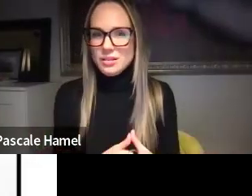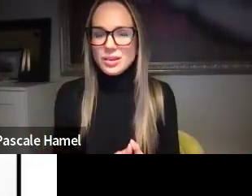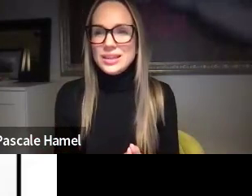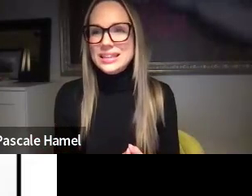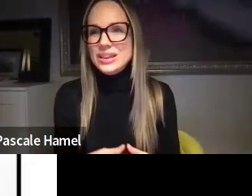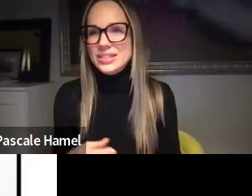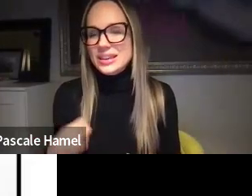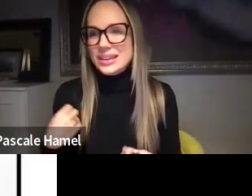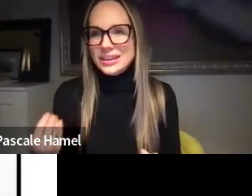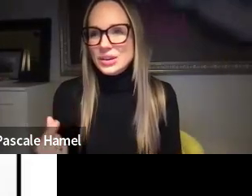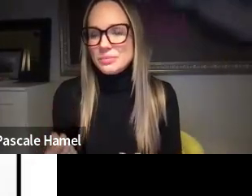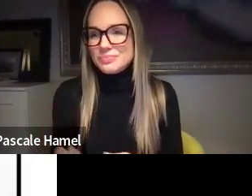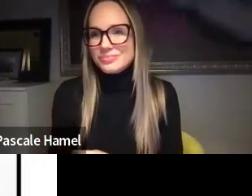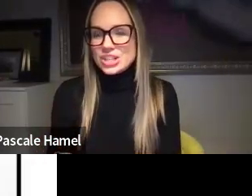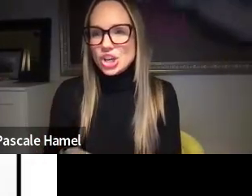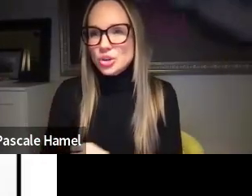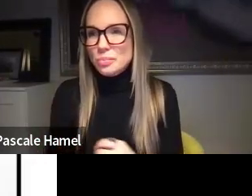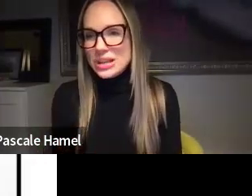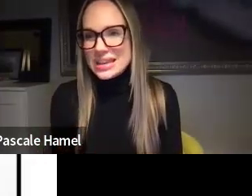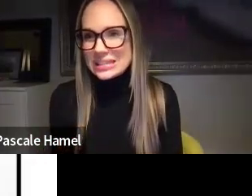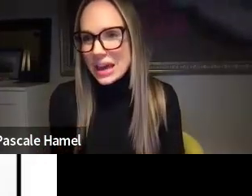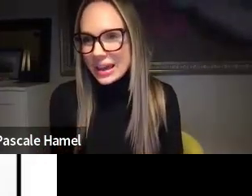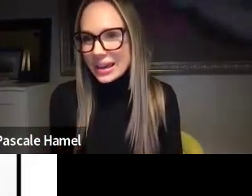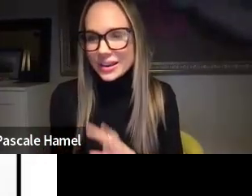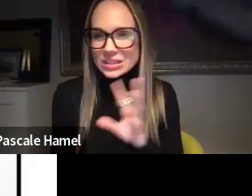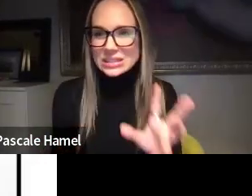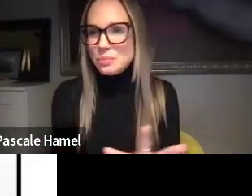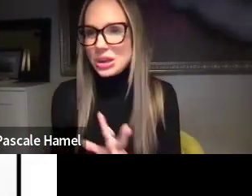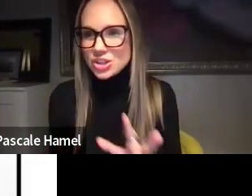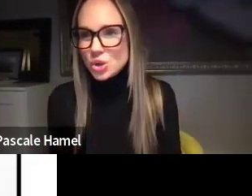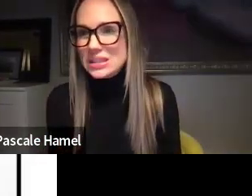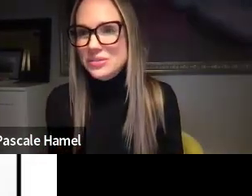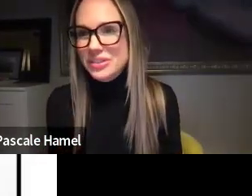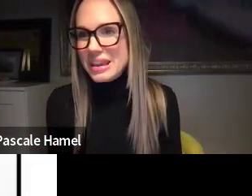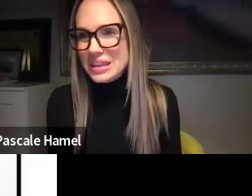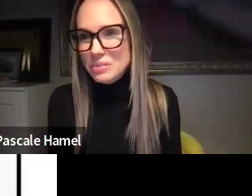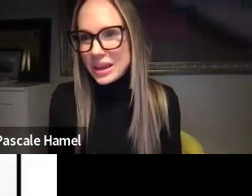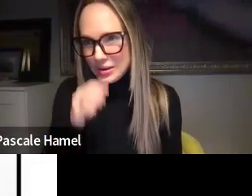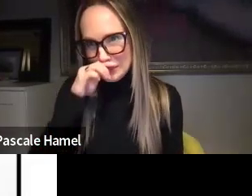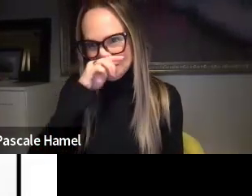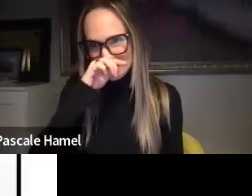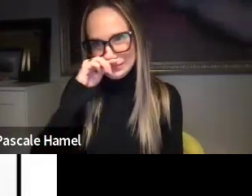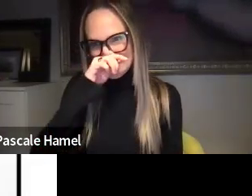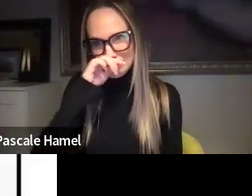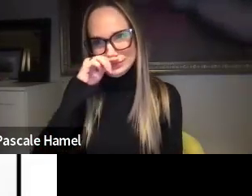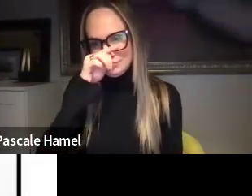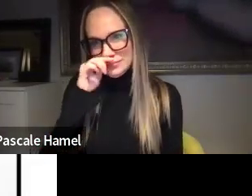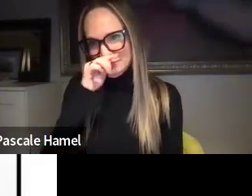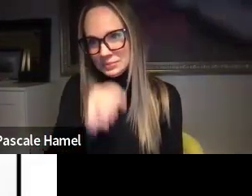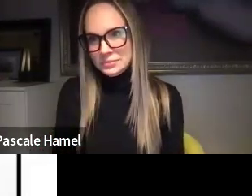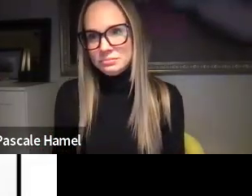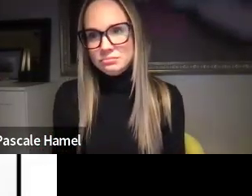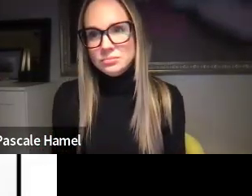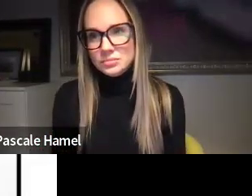organiques. OK? Des genres de polyester, c'est pas quelque chose qui vieillit bien.